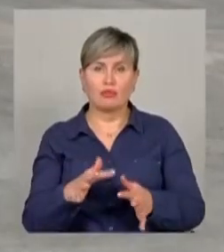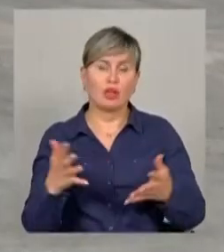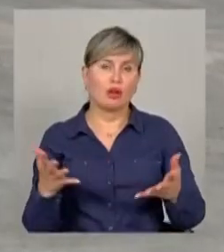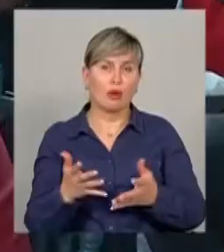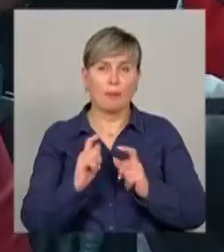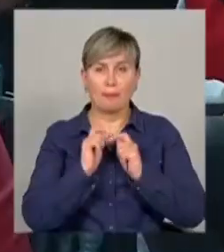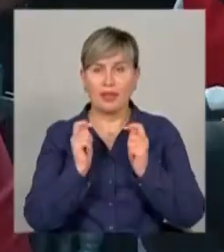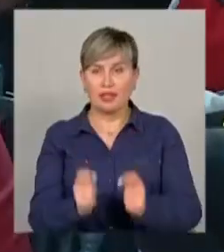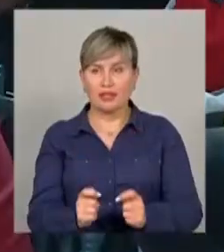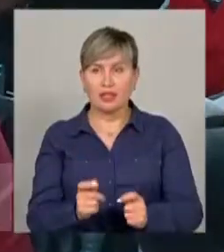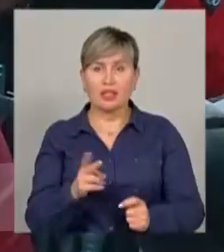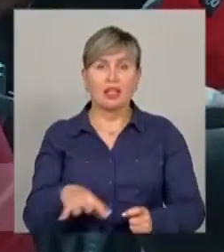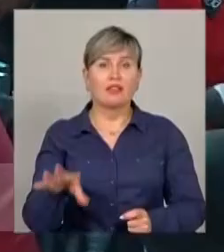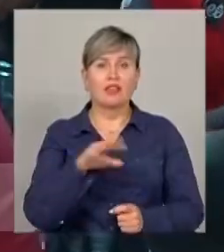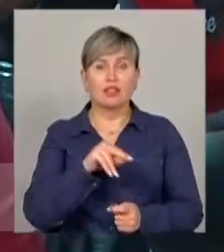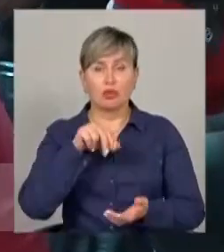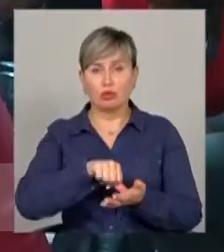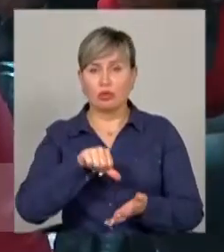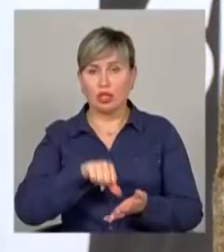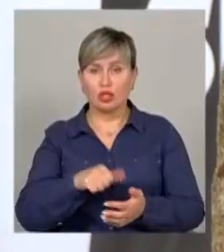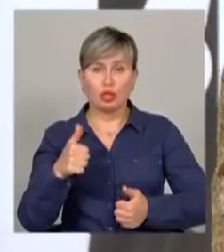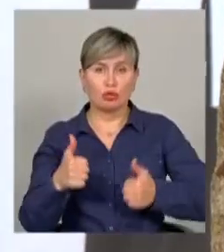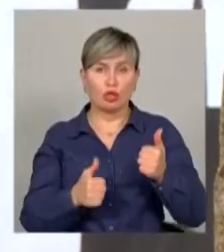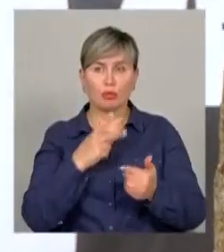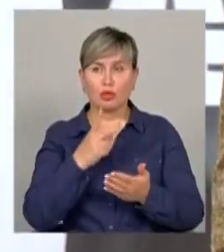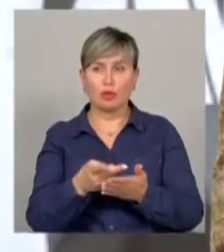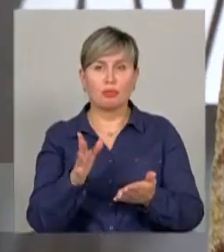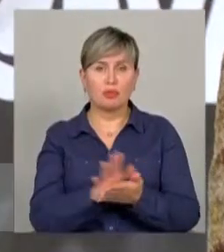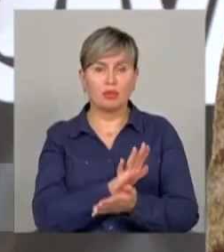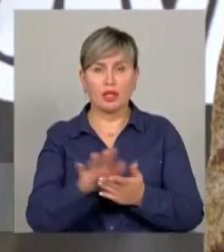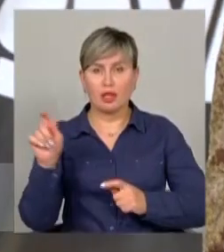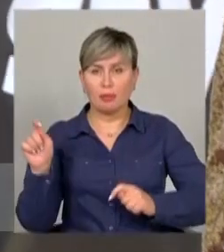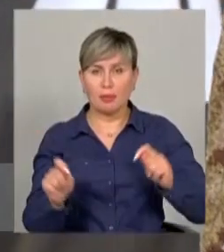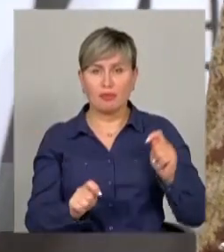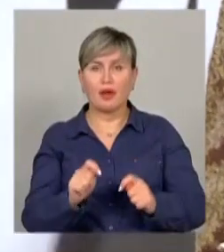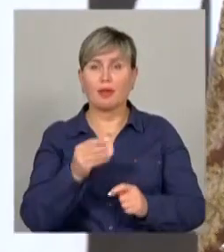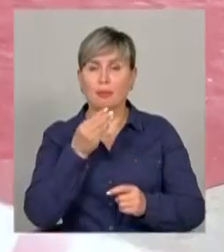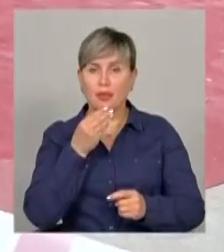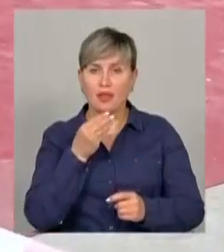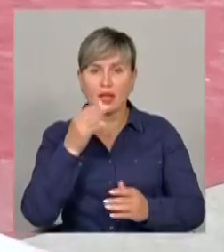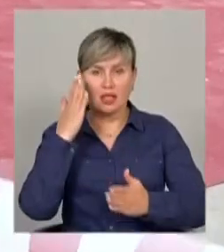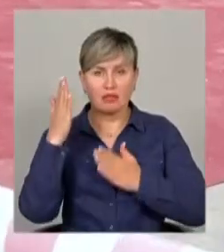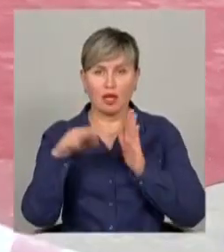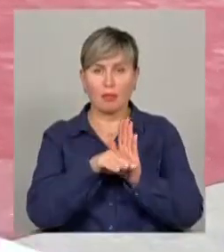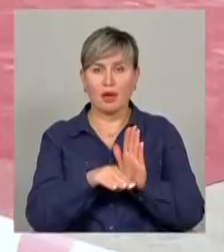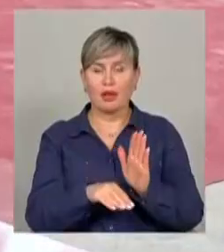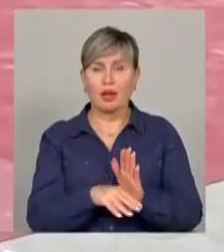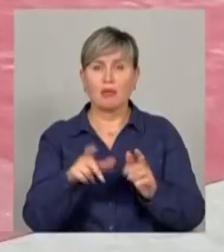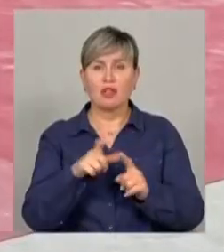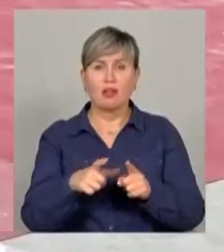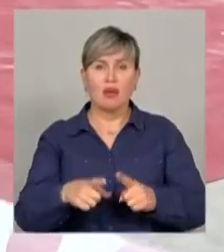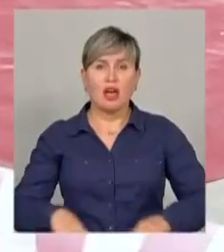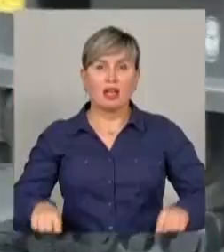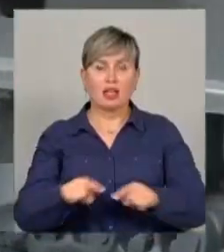какой-нибудь приз. Для всех участников турнира предусмотрели бесплатное пребывание, питание и развлекательную программу. По словам